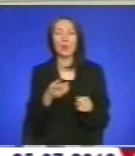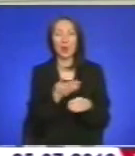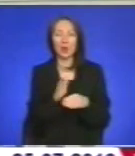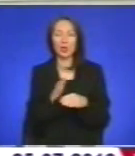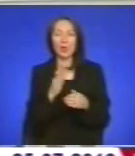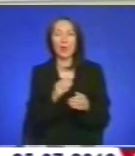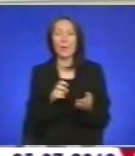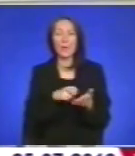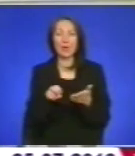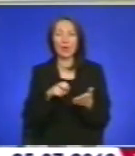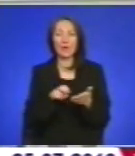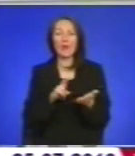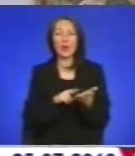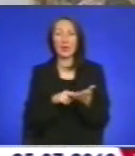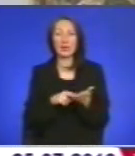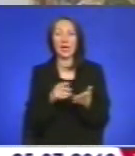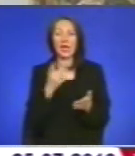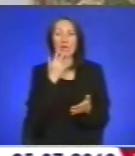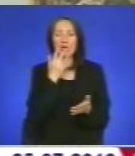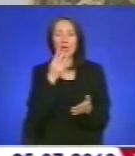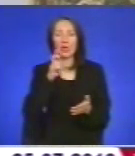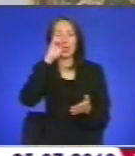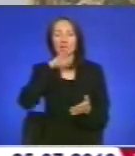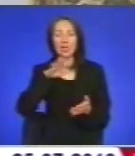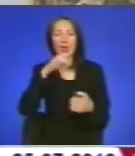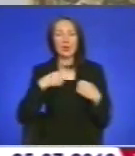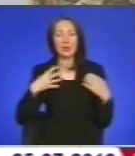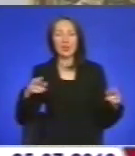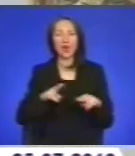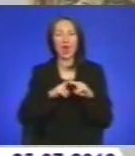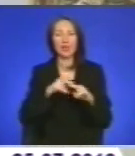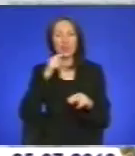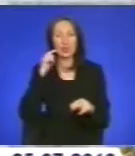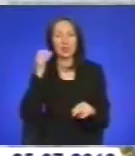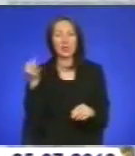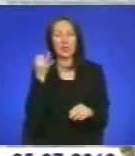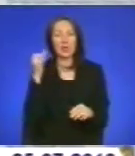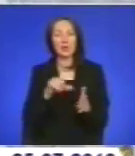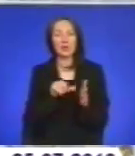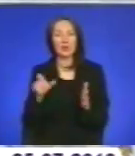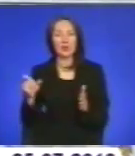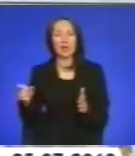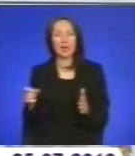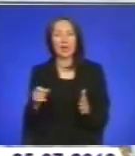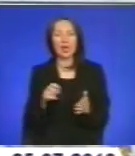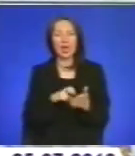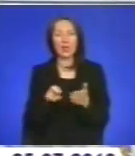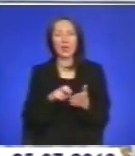поштові випуски іноземних держав, присвячені хрещенню Русі. Зацікавлять відвідувачів експонати із підпільної пошти